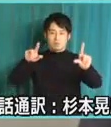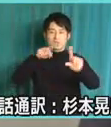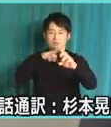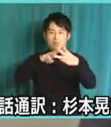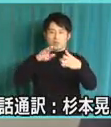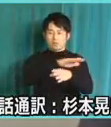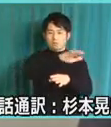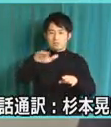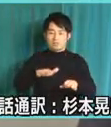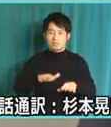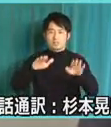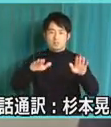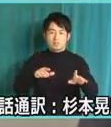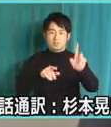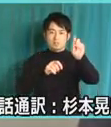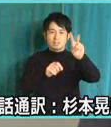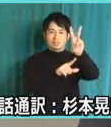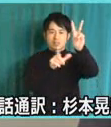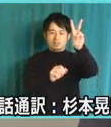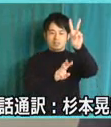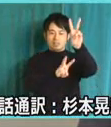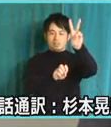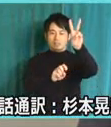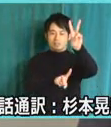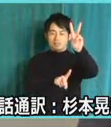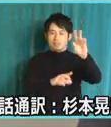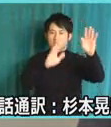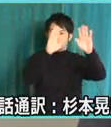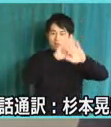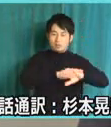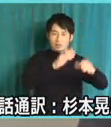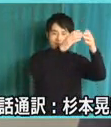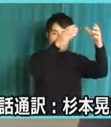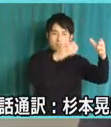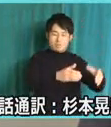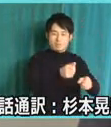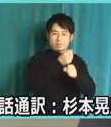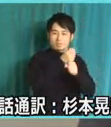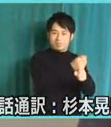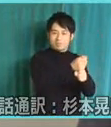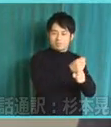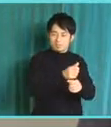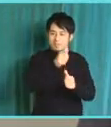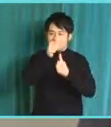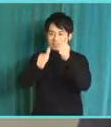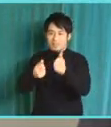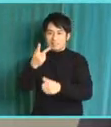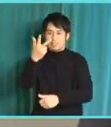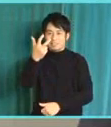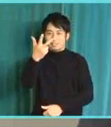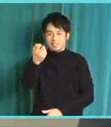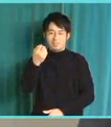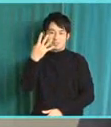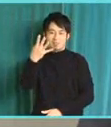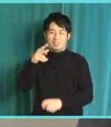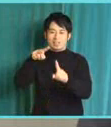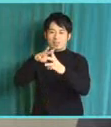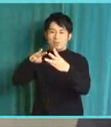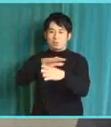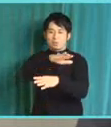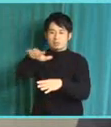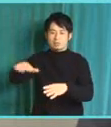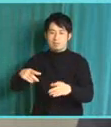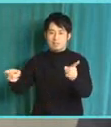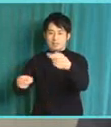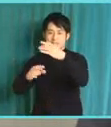広報小田原、今回は除夜の鐘、そして第74回小田原元旦初泳ぎについてお話を伺